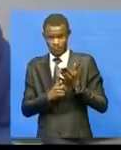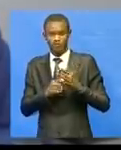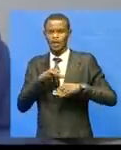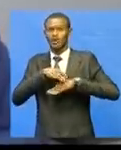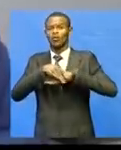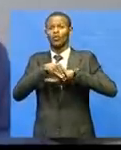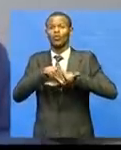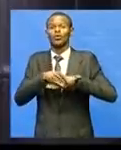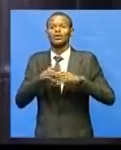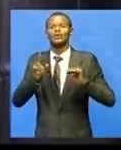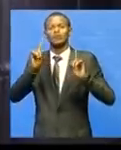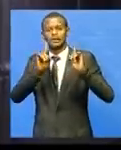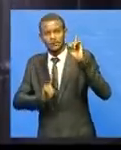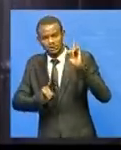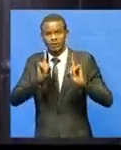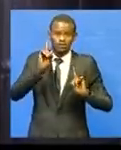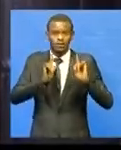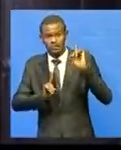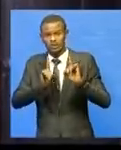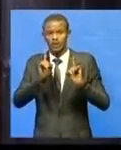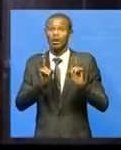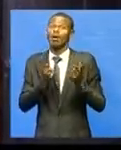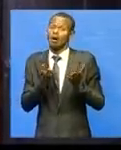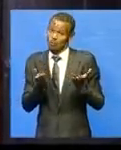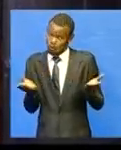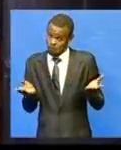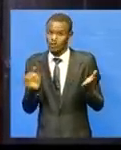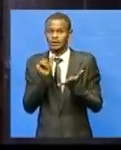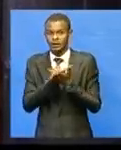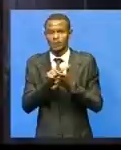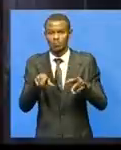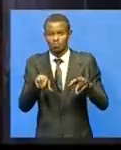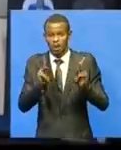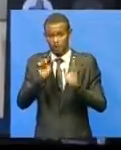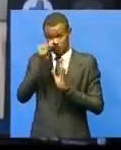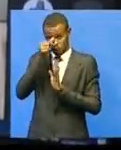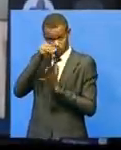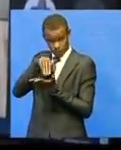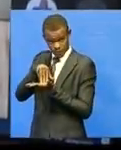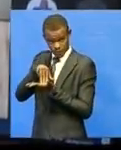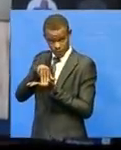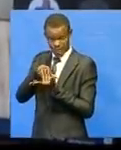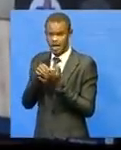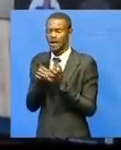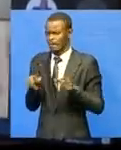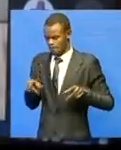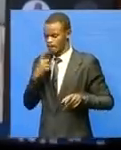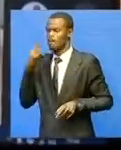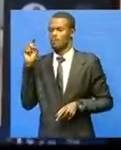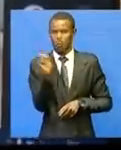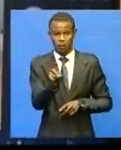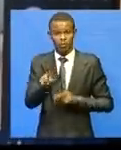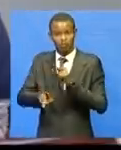en accord avec le gouvernement provincial, va envisager le retour progressif et ordonné de